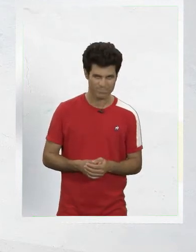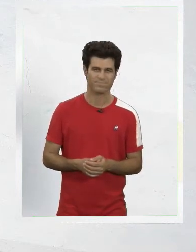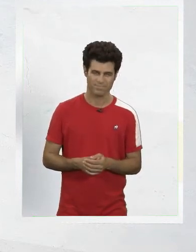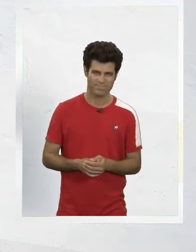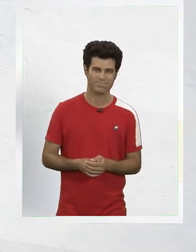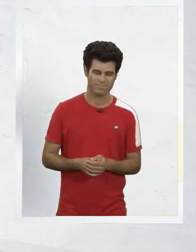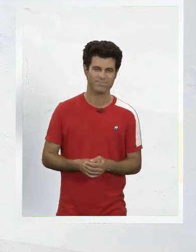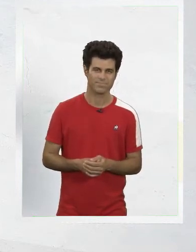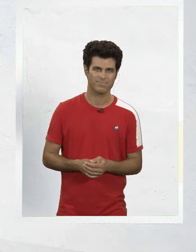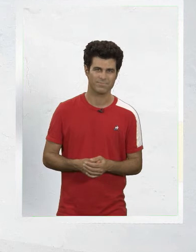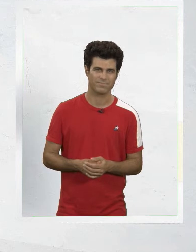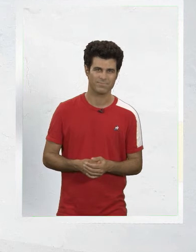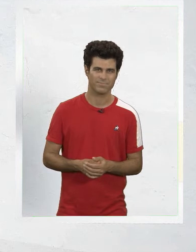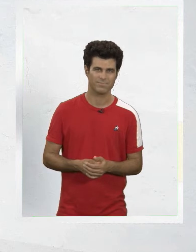בטלפון,